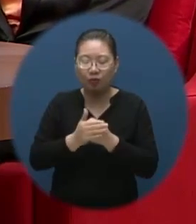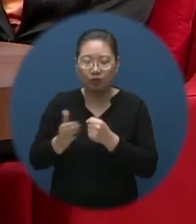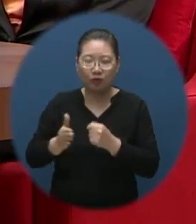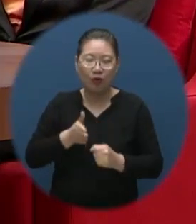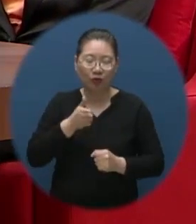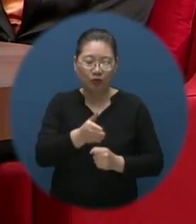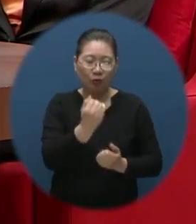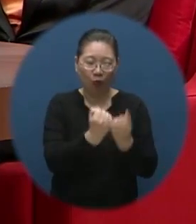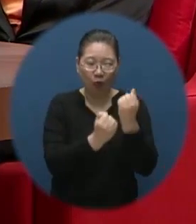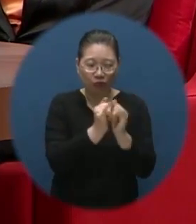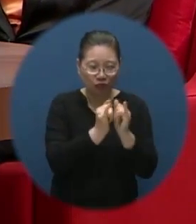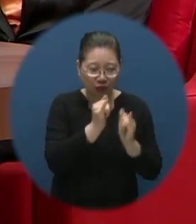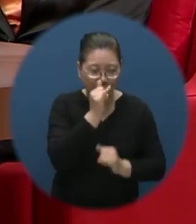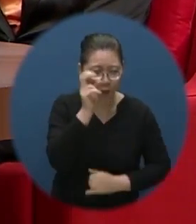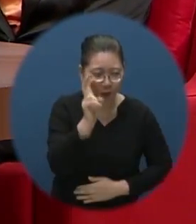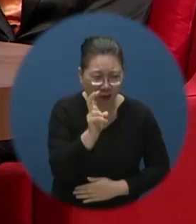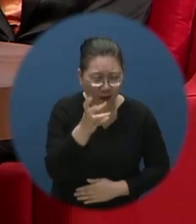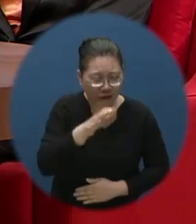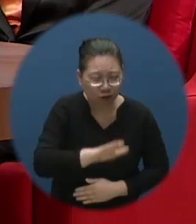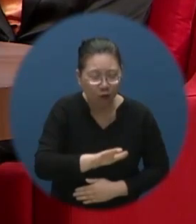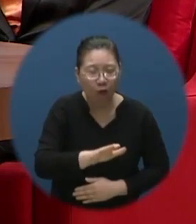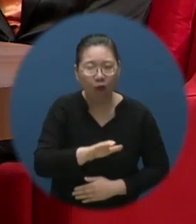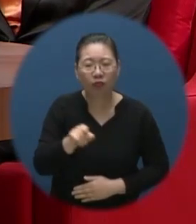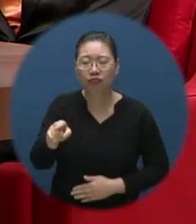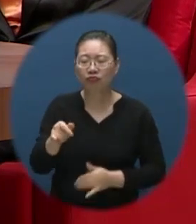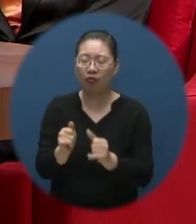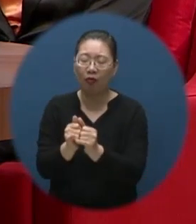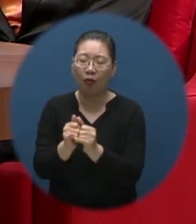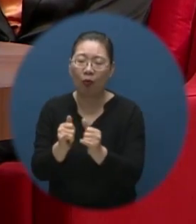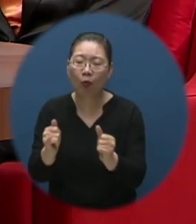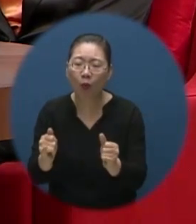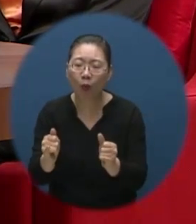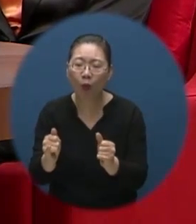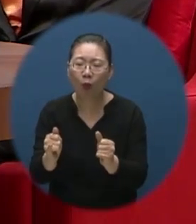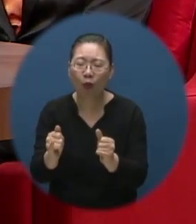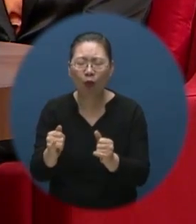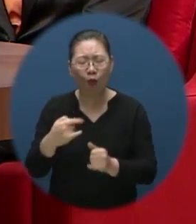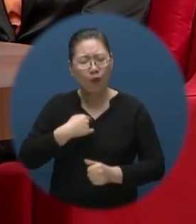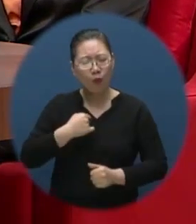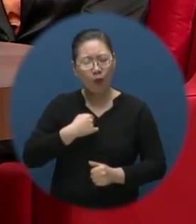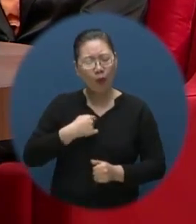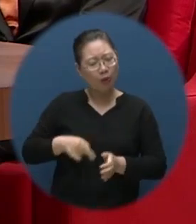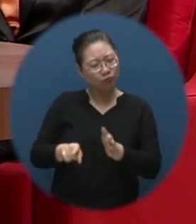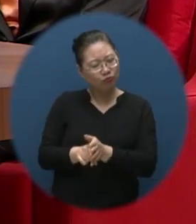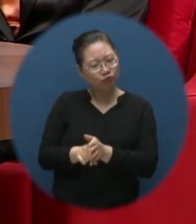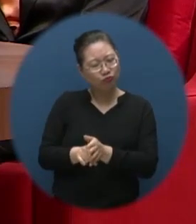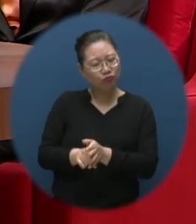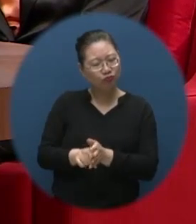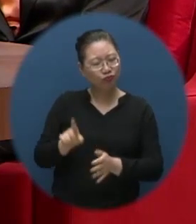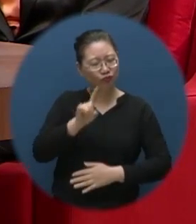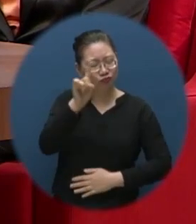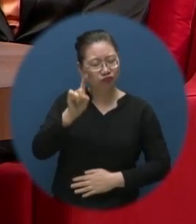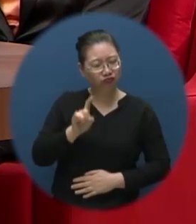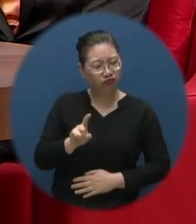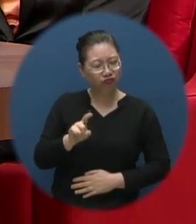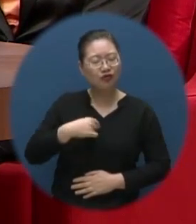전문 번역사들도 있을 거 아니에요. 예, 근데 그 사람이 네? 뭐가 예. 내가 믿음이 갔는지.